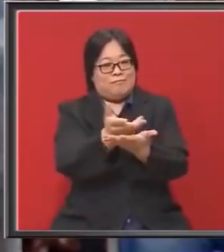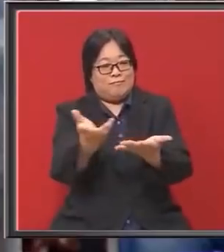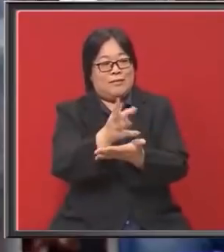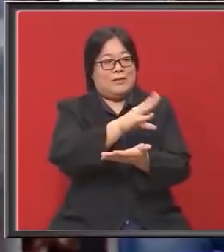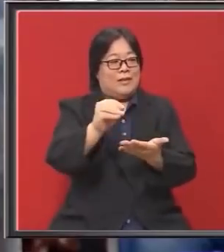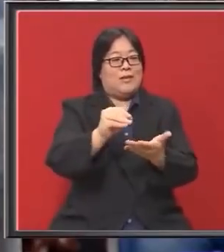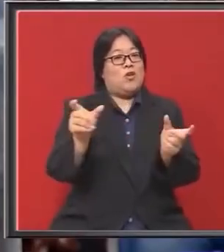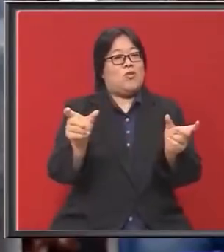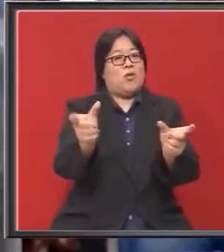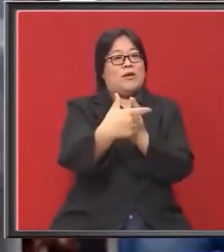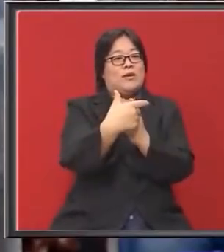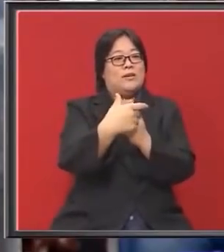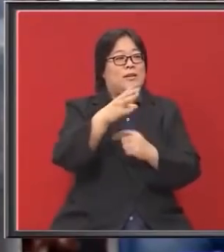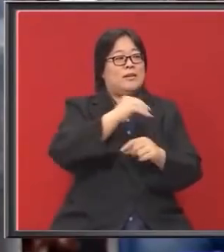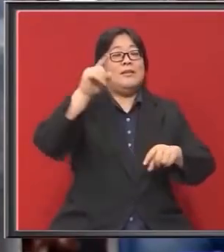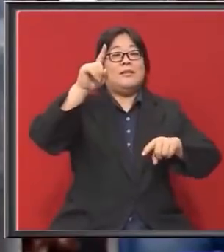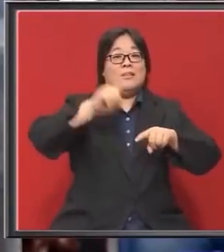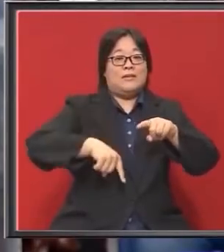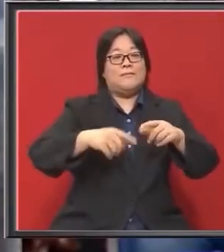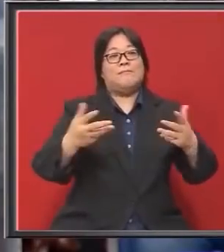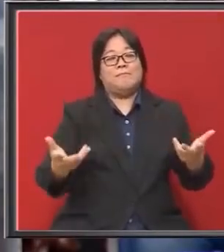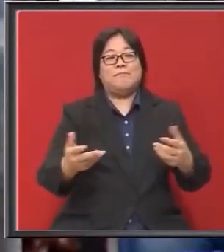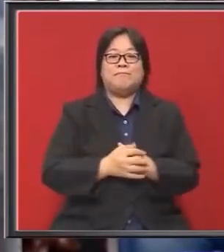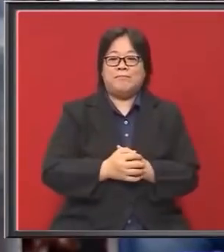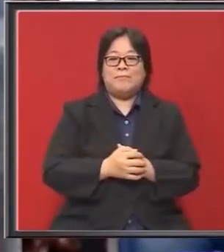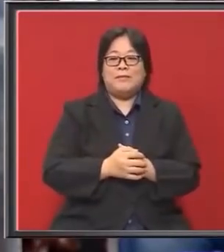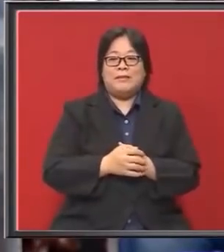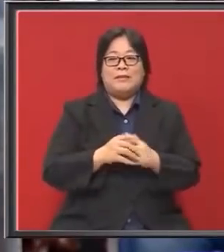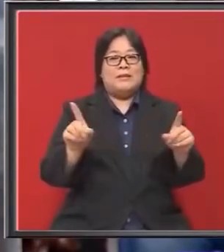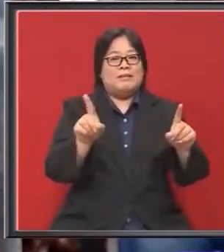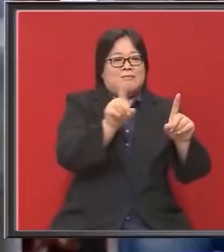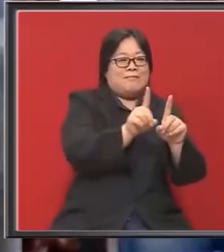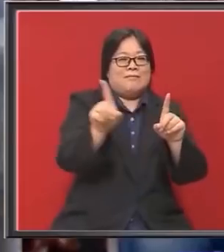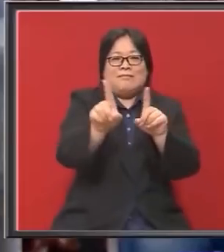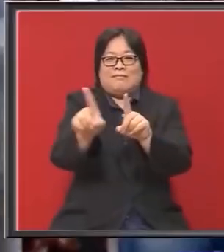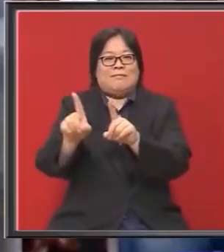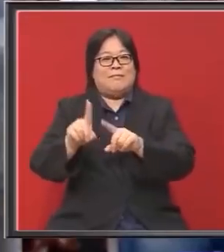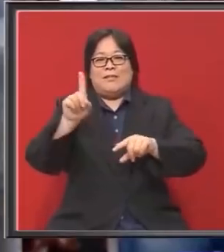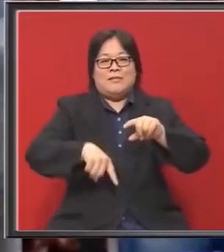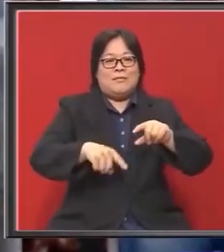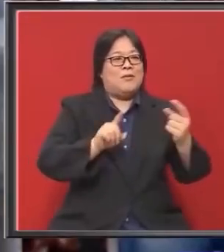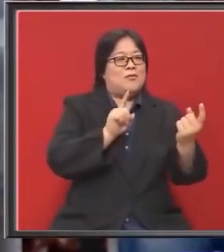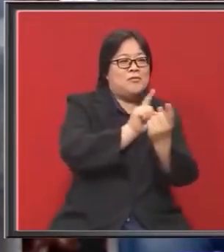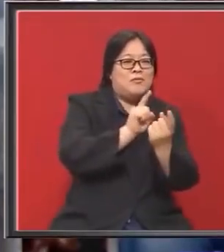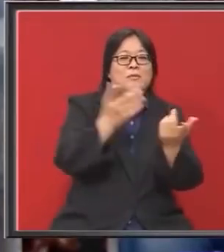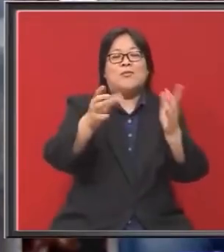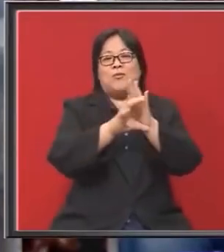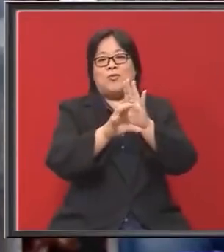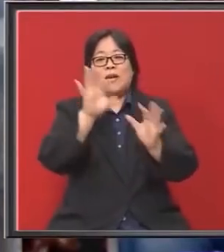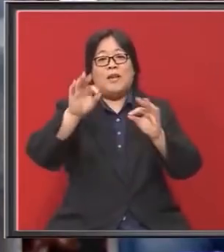disaring dan dikawinkan dan tidak boleh Om kate tuh merapatkan tak kontek-kontek yang lain Sekumpul